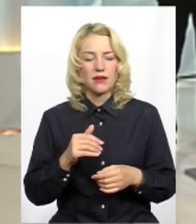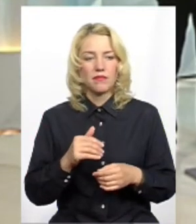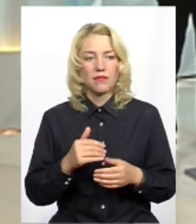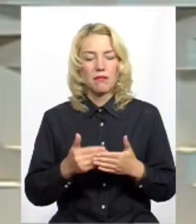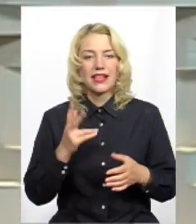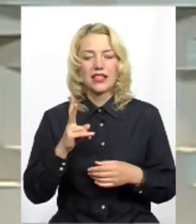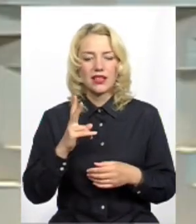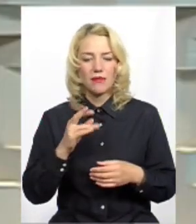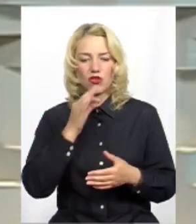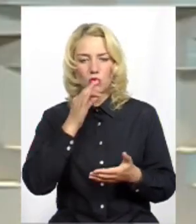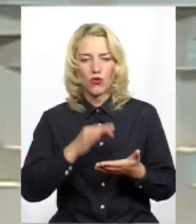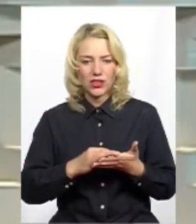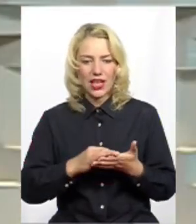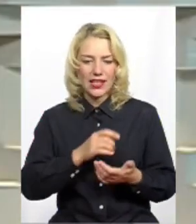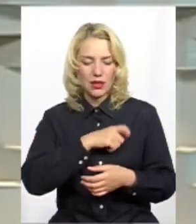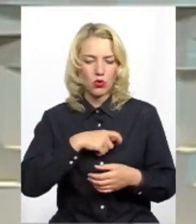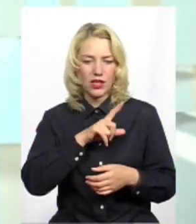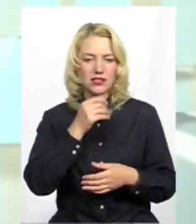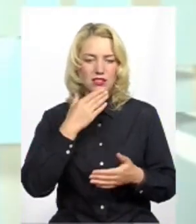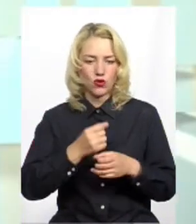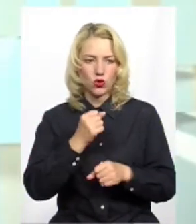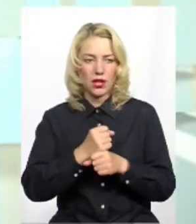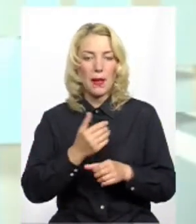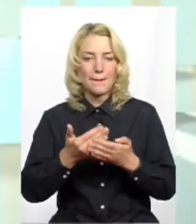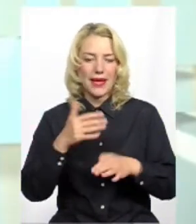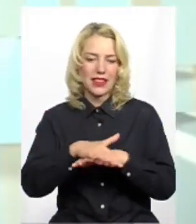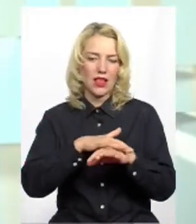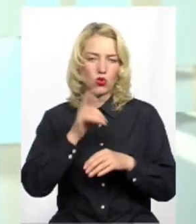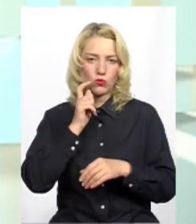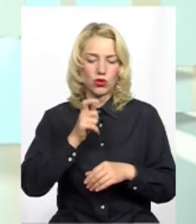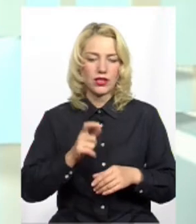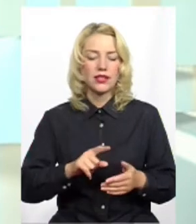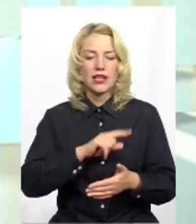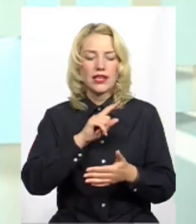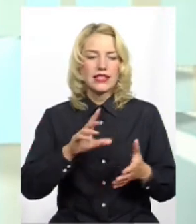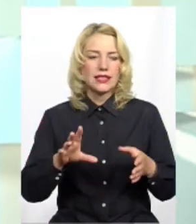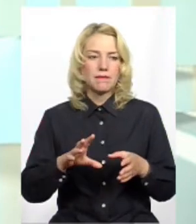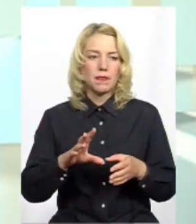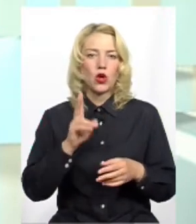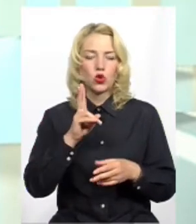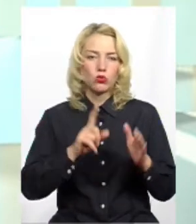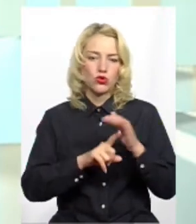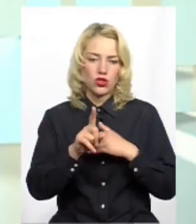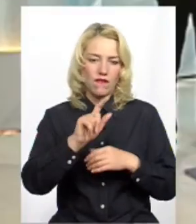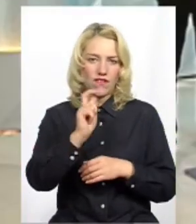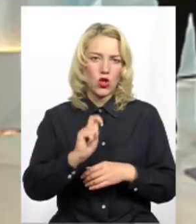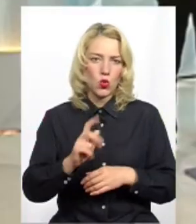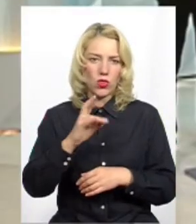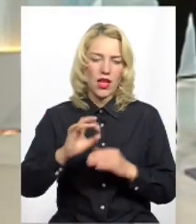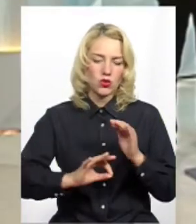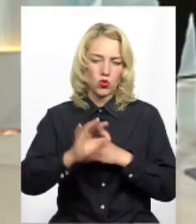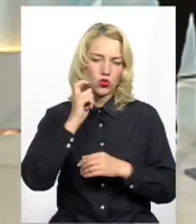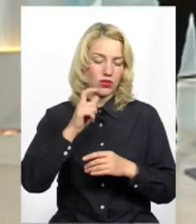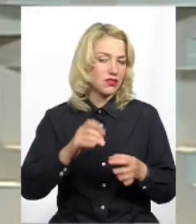діяльність? Перед народом України. Правильно, і питання спільне для всіх кандидатів. Хто розпочав війну на Сході України?